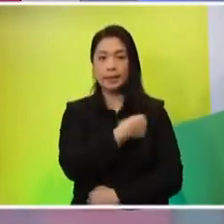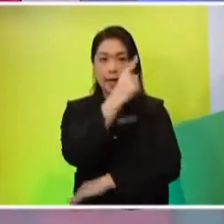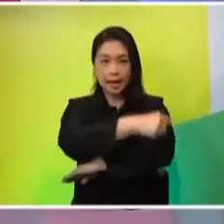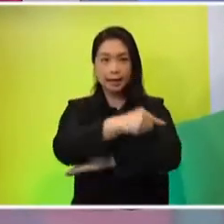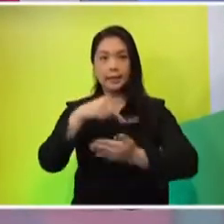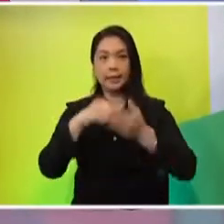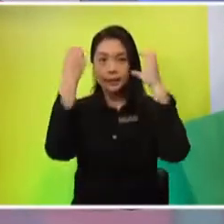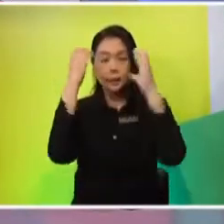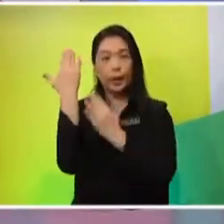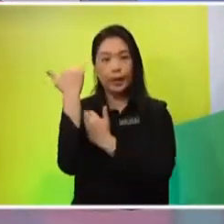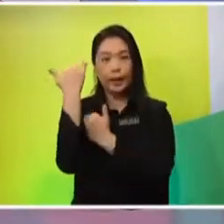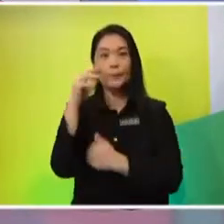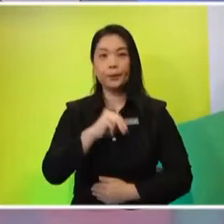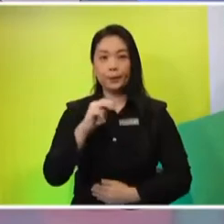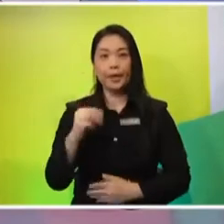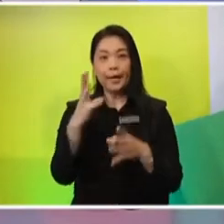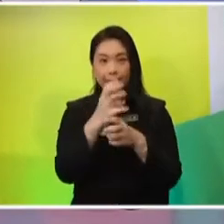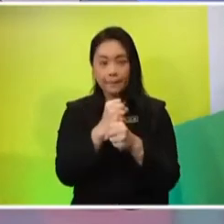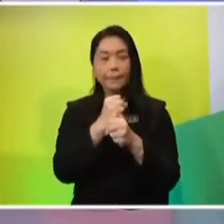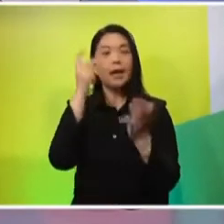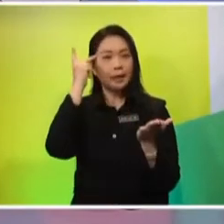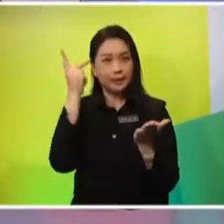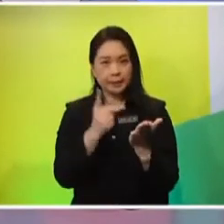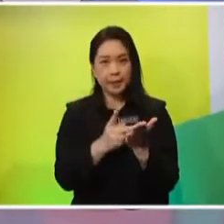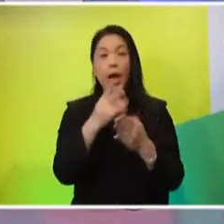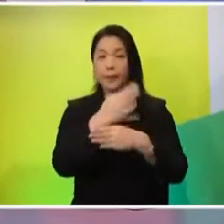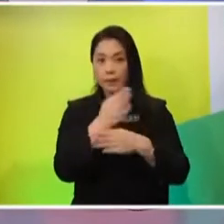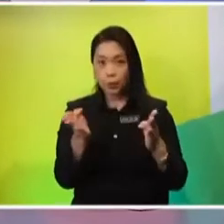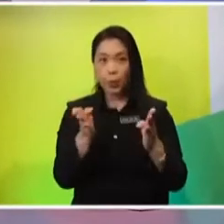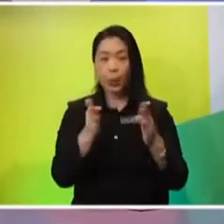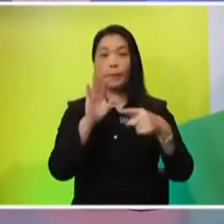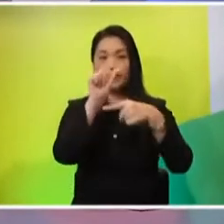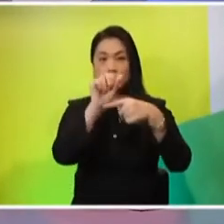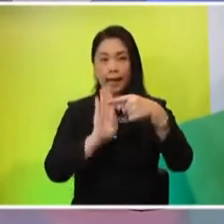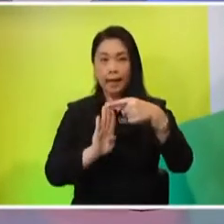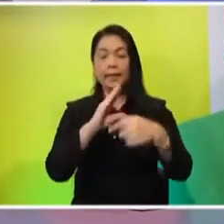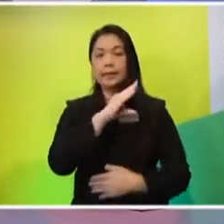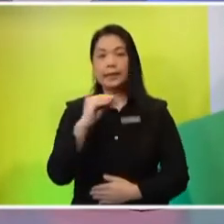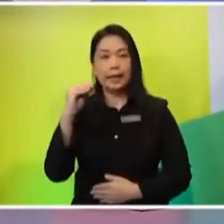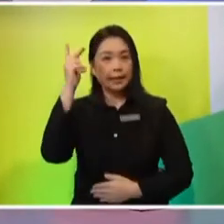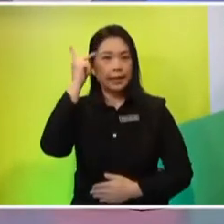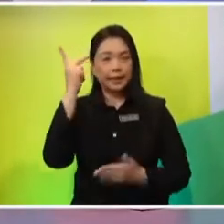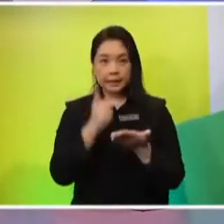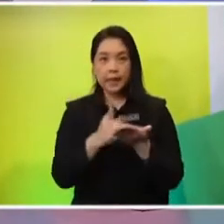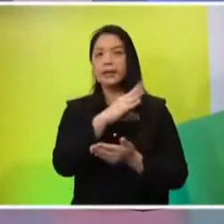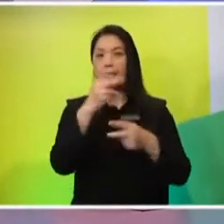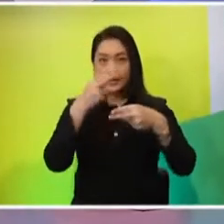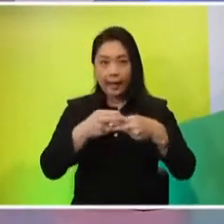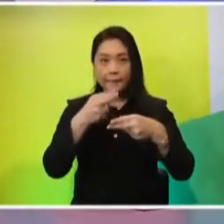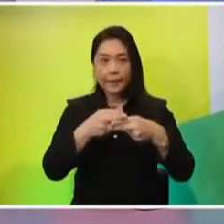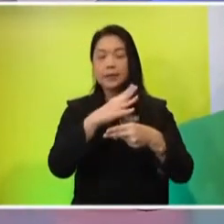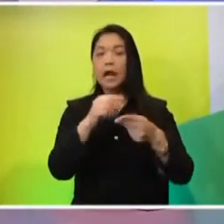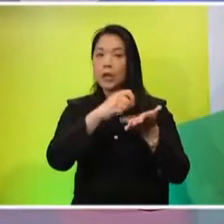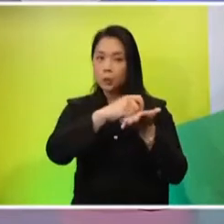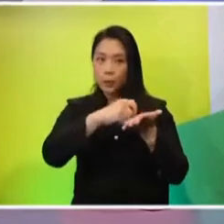cikgu berharap murid-murid dapat mengenal bentuk pecahan dan mengenal, menamakan dan